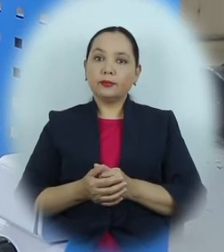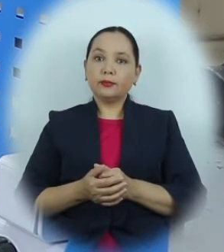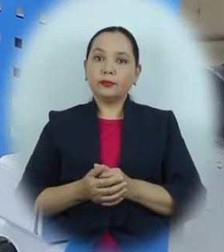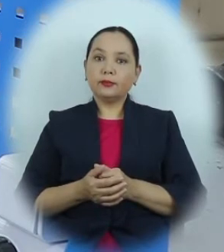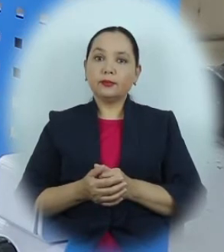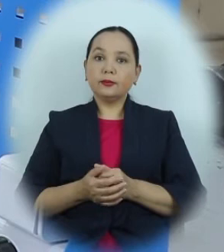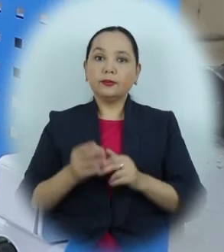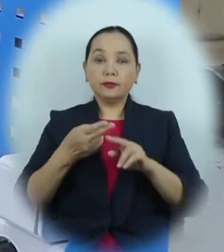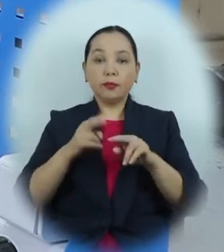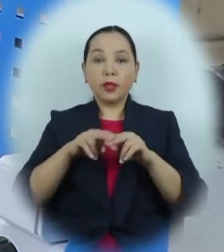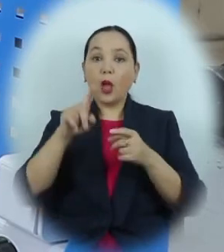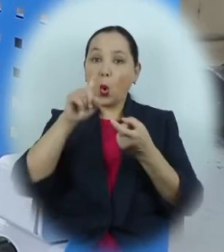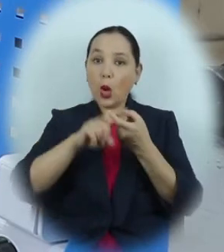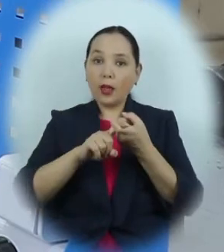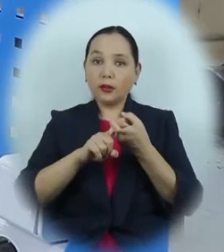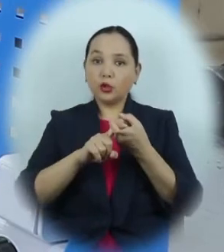mana ulanish